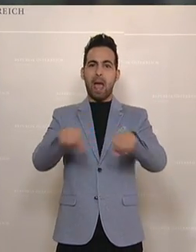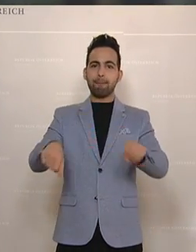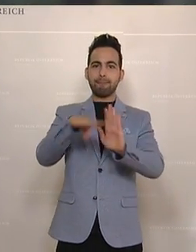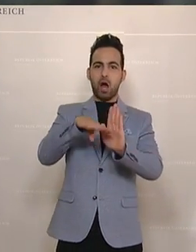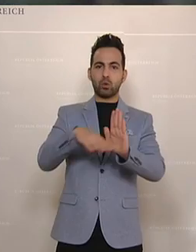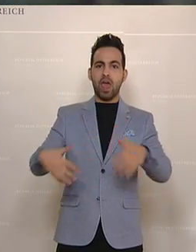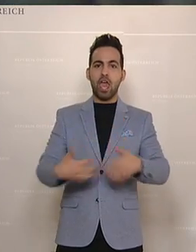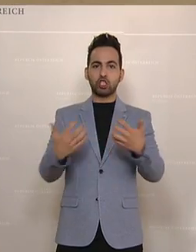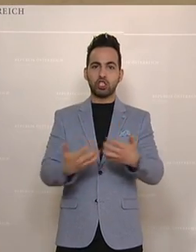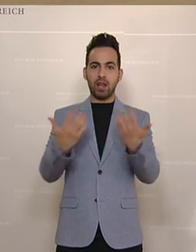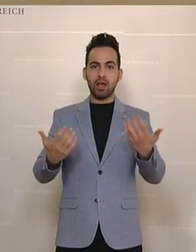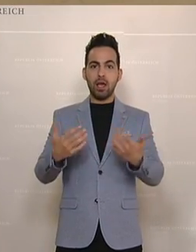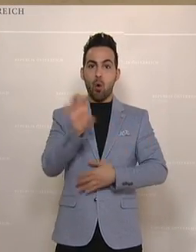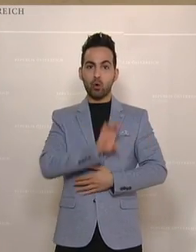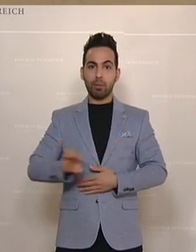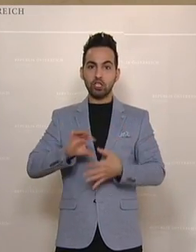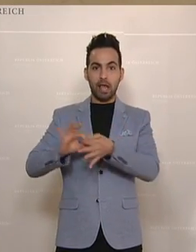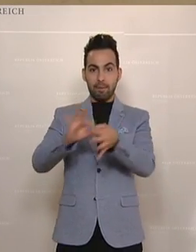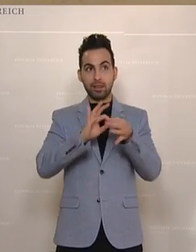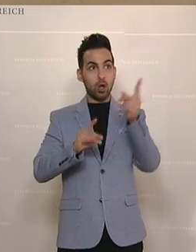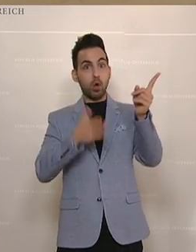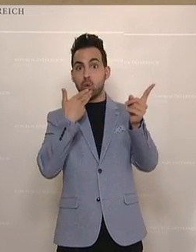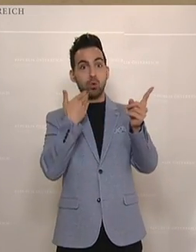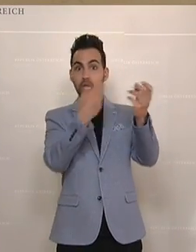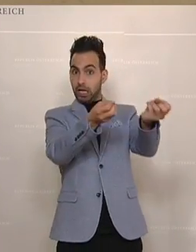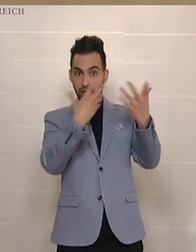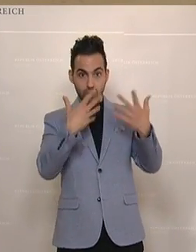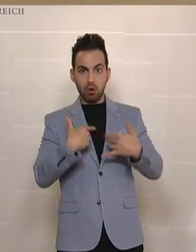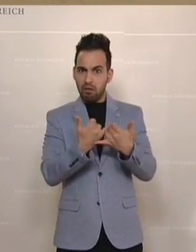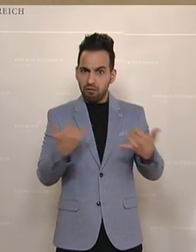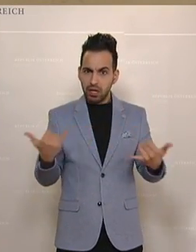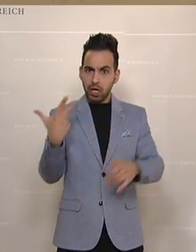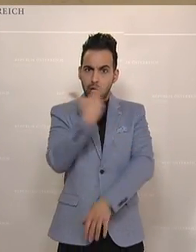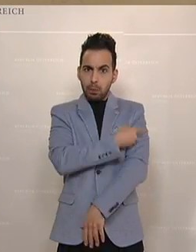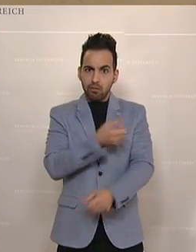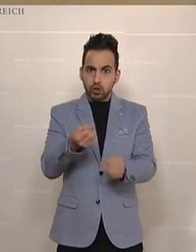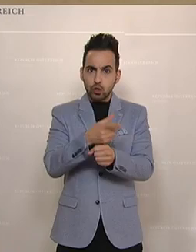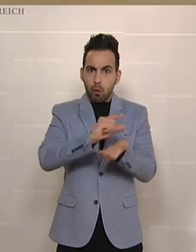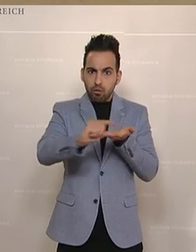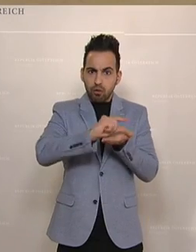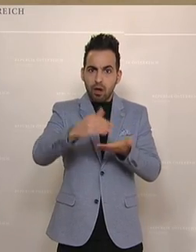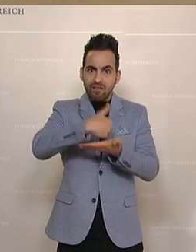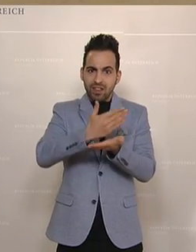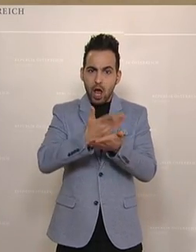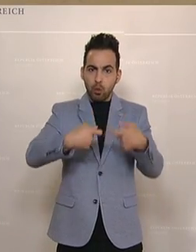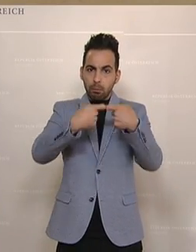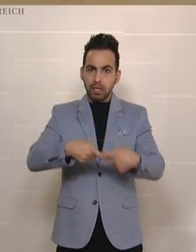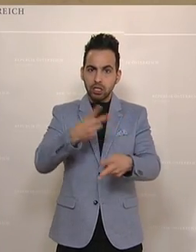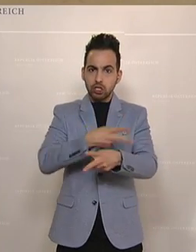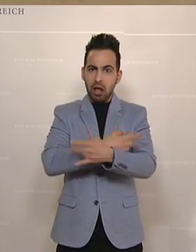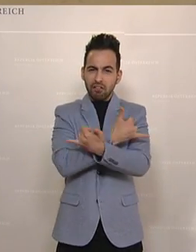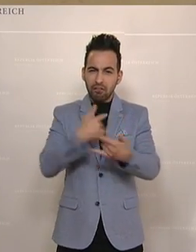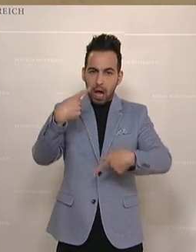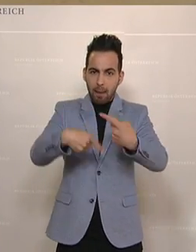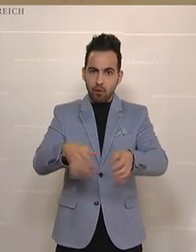Vereinbarungen mit den Herstellern auf der europäischen Ebene nicht informiert waren und dass Sie nicht gewusst hätten, wie die Impfstoffverteilung danach unter den Mitgliedern stattfinden sollte, aus